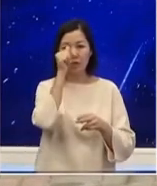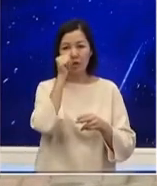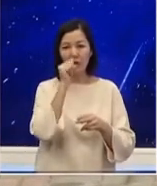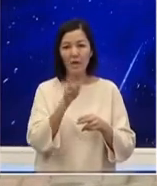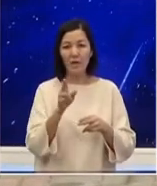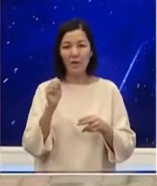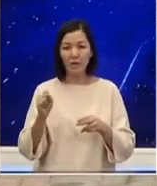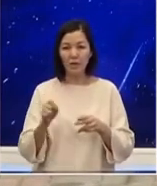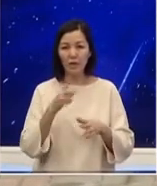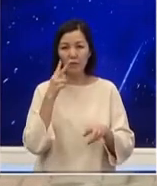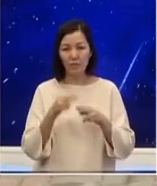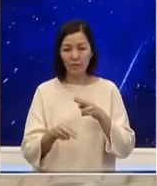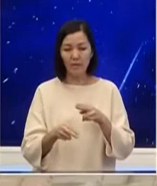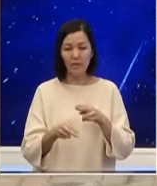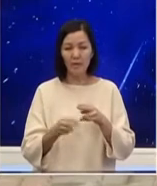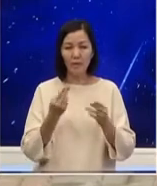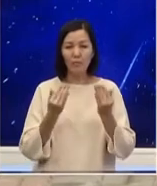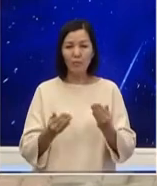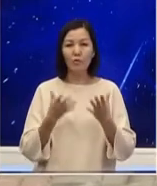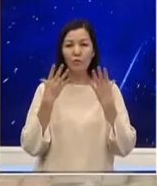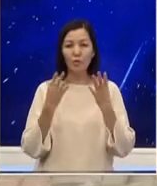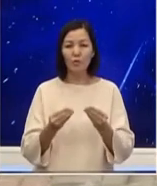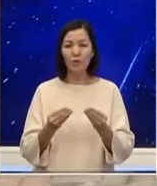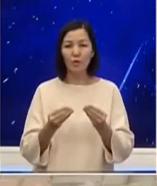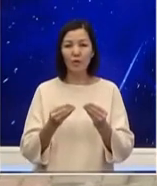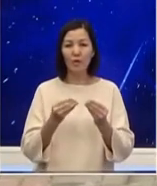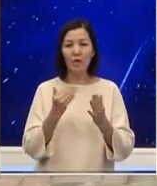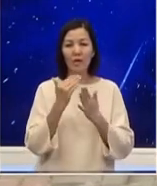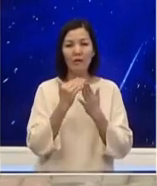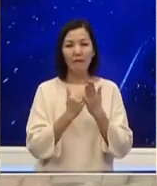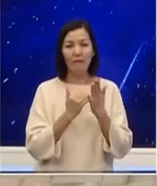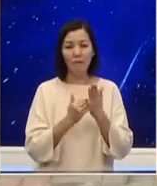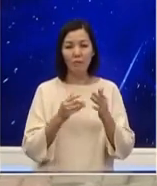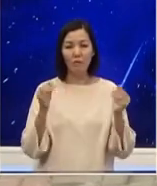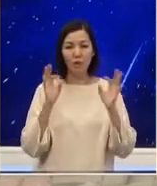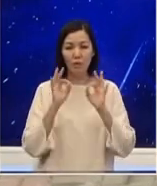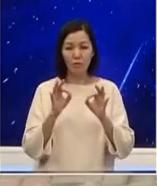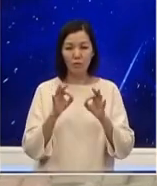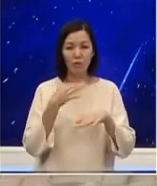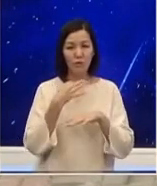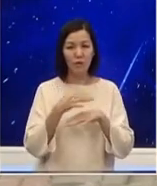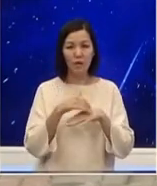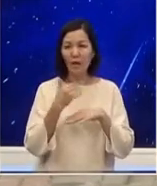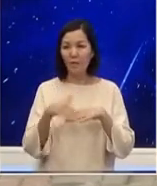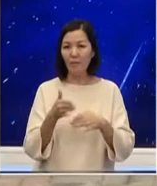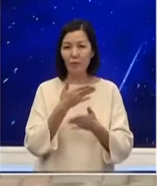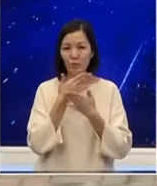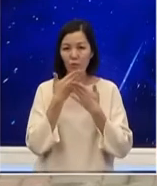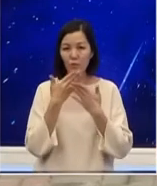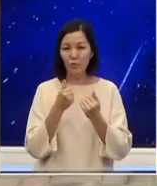белгіленген. Бүгінгі күнде біз график бойынша үлгеріп келе жатырмыз. асфальттық бетондық жұмыстар